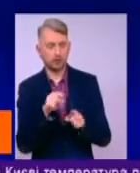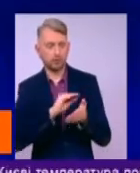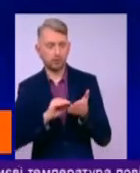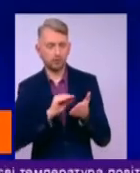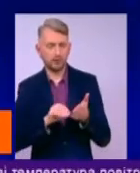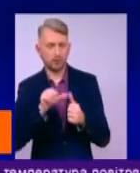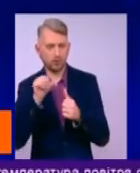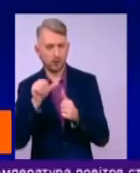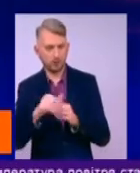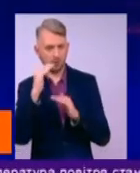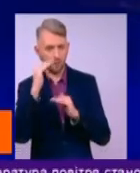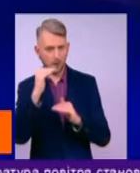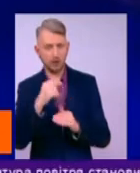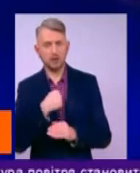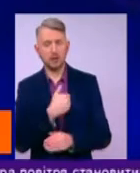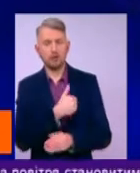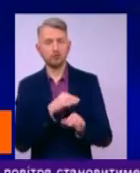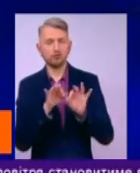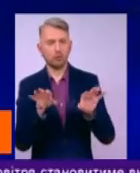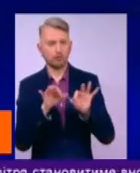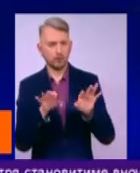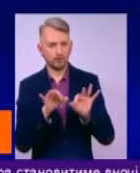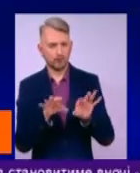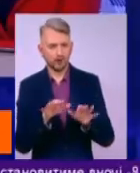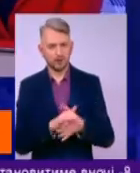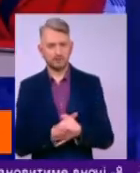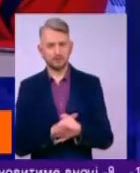прописано окремим блоком. Я б хотіла прокоментувати